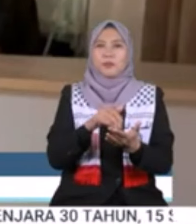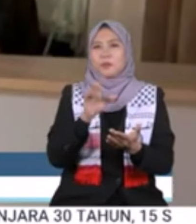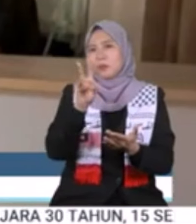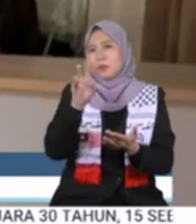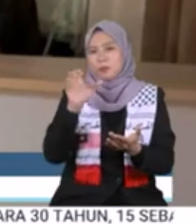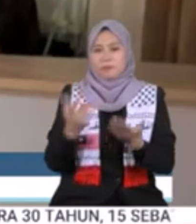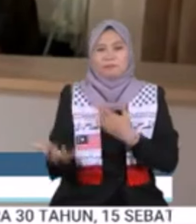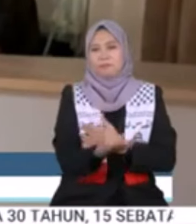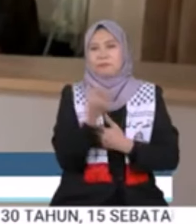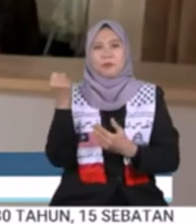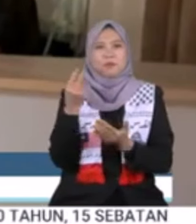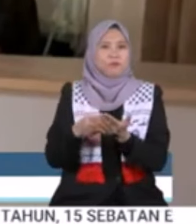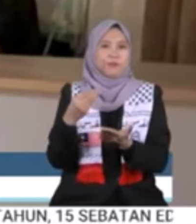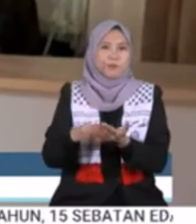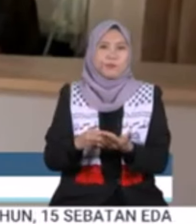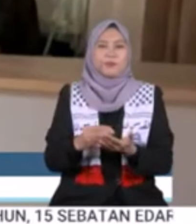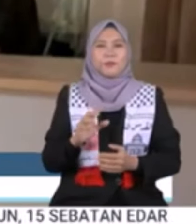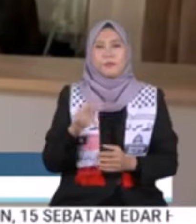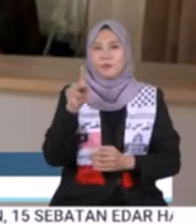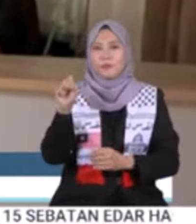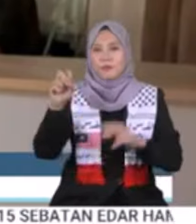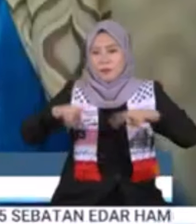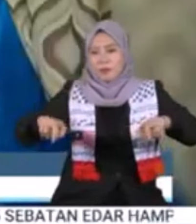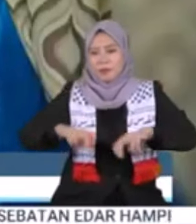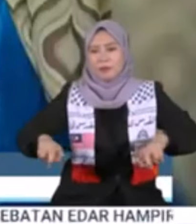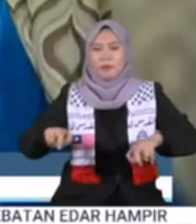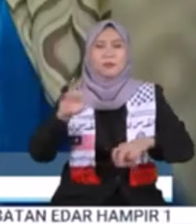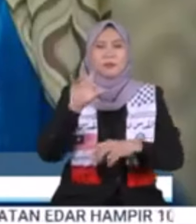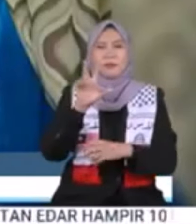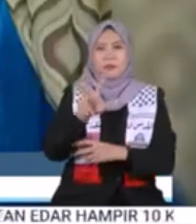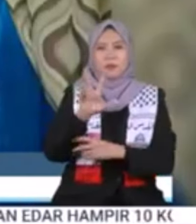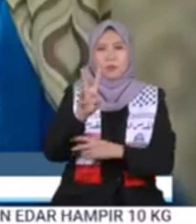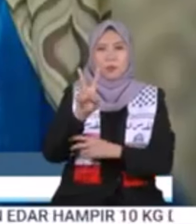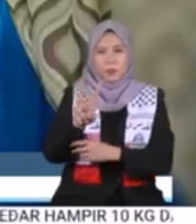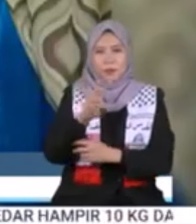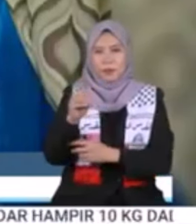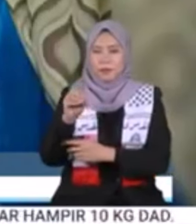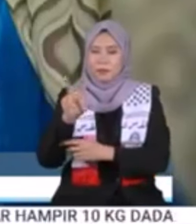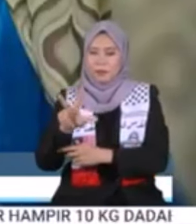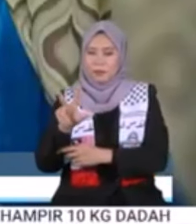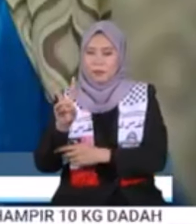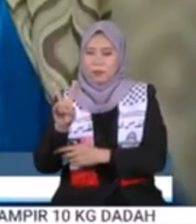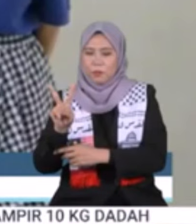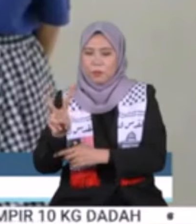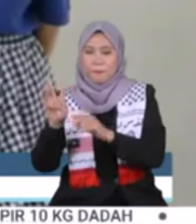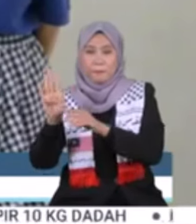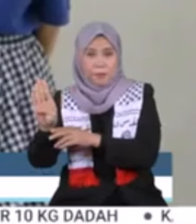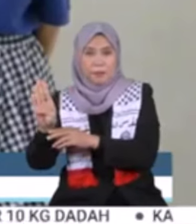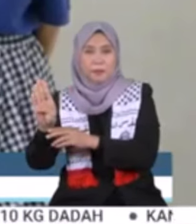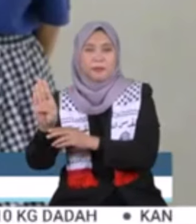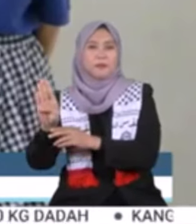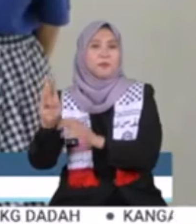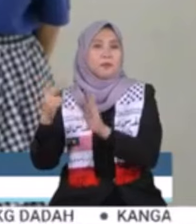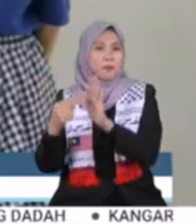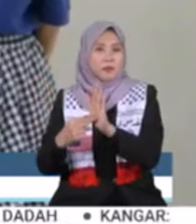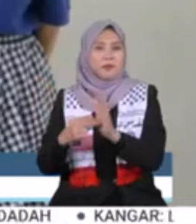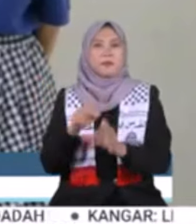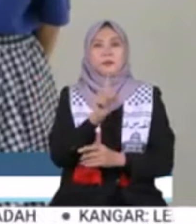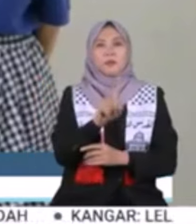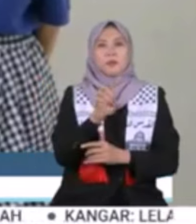RM8,789 turut dirampas. Kes disiasat mengikut Seksyen 372A dan Seksyen 372B Kanun Keseksaan,